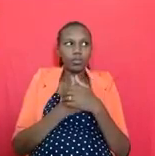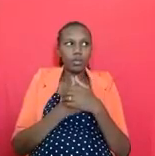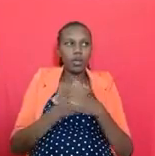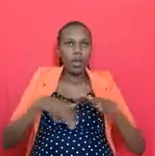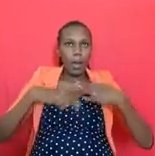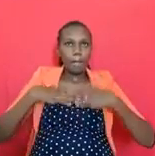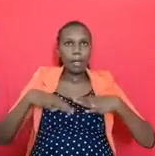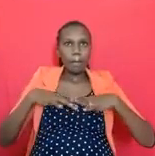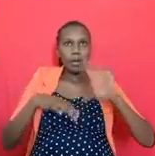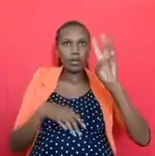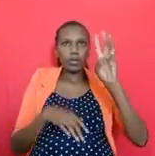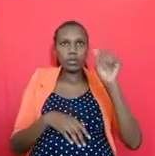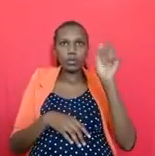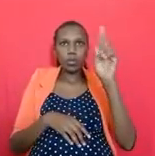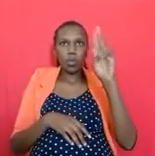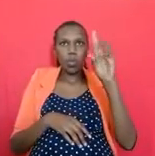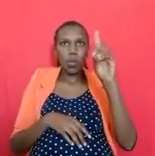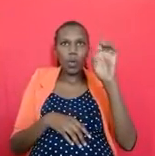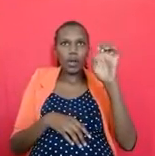Ni people's warden.